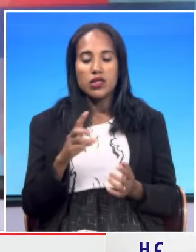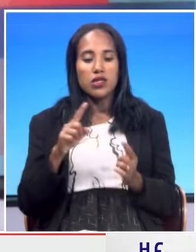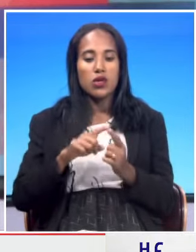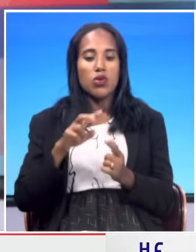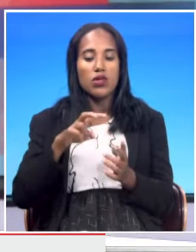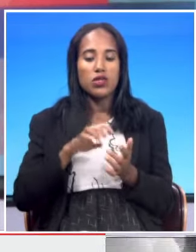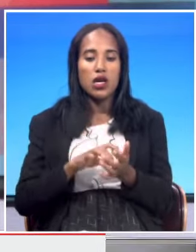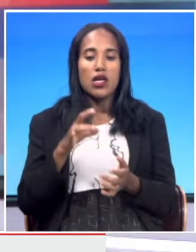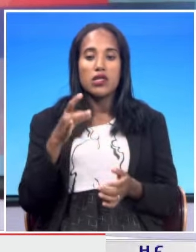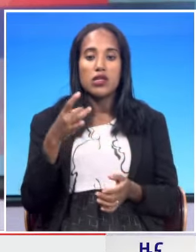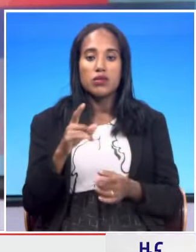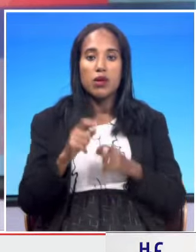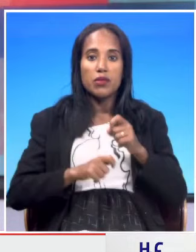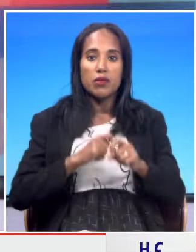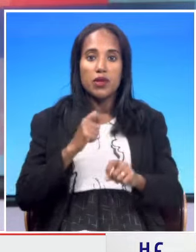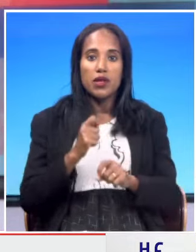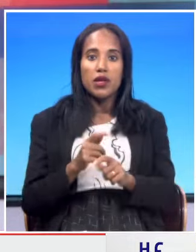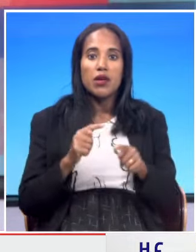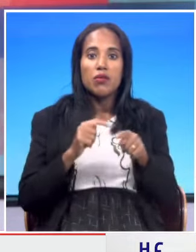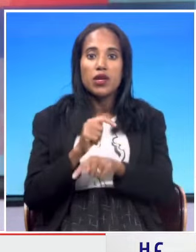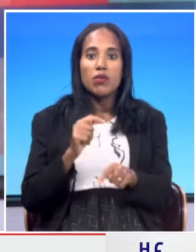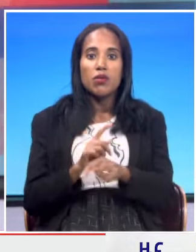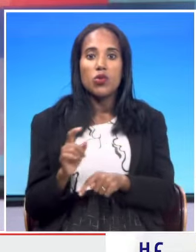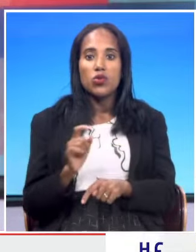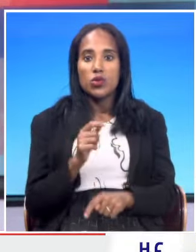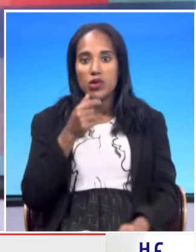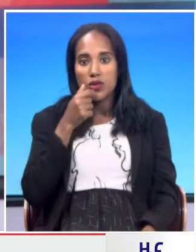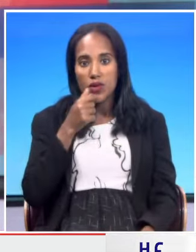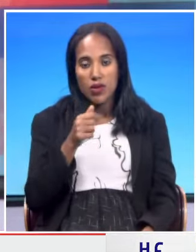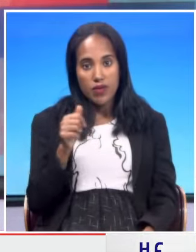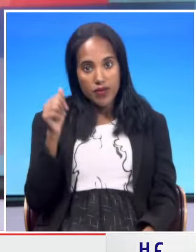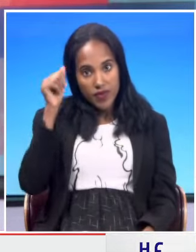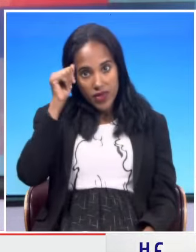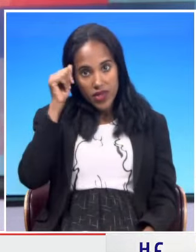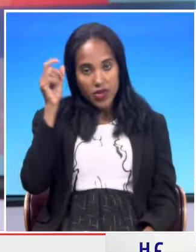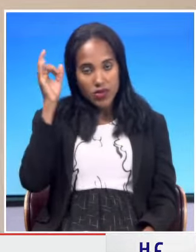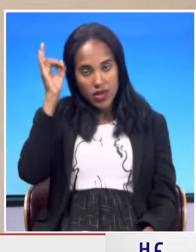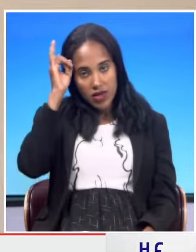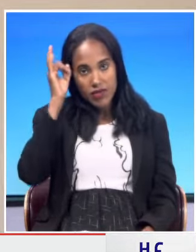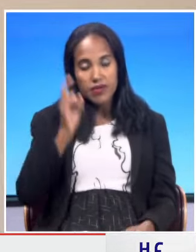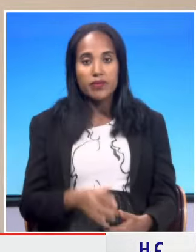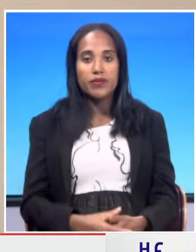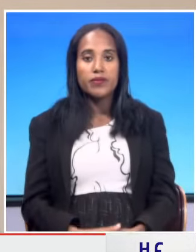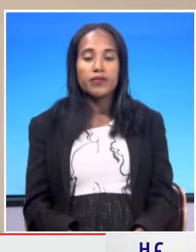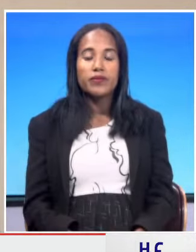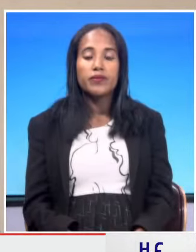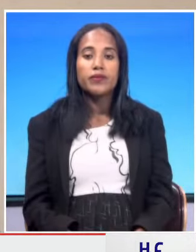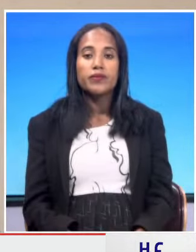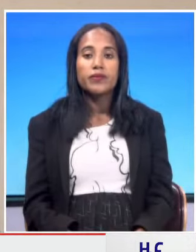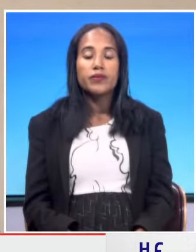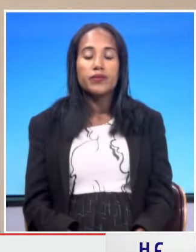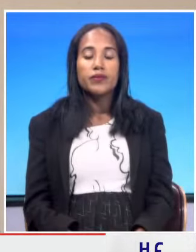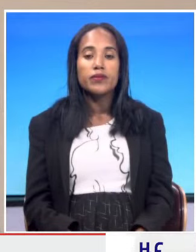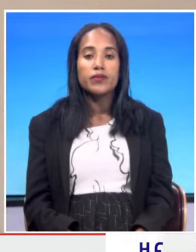እስከ 2018 ዓመተ ምህረት የሚተገበር መሆኑም ተገልጿል። እንየው ዘላለም